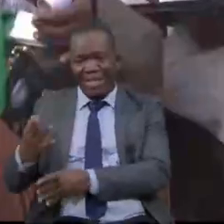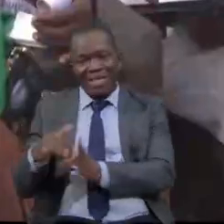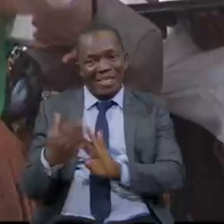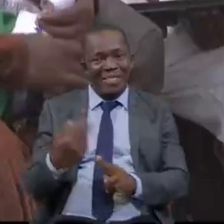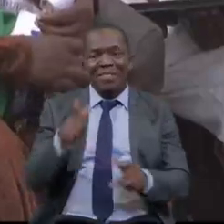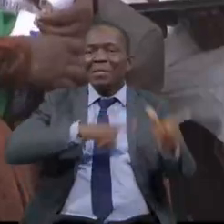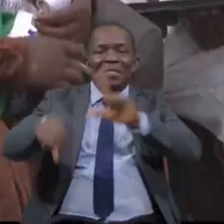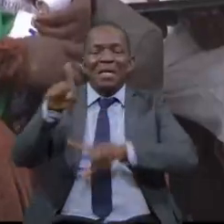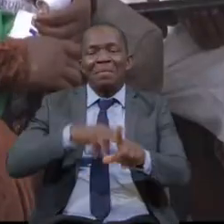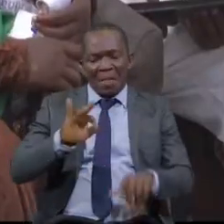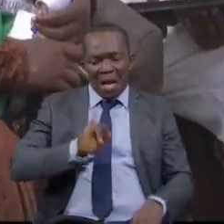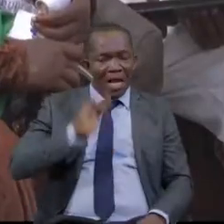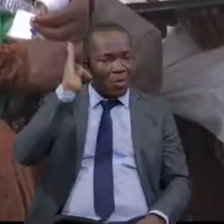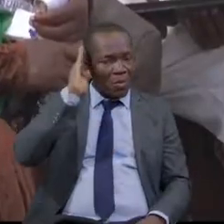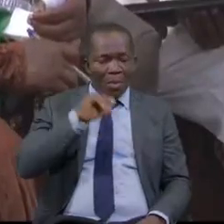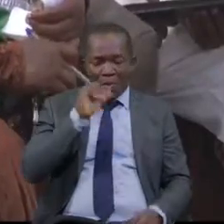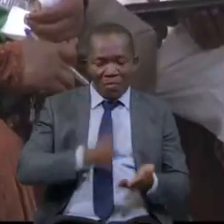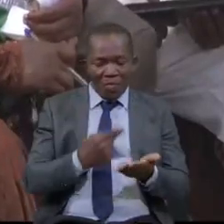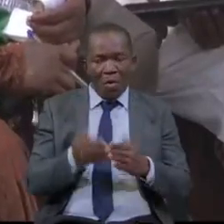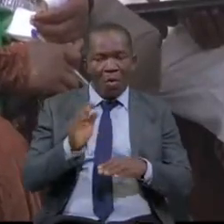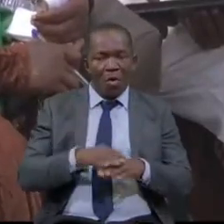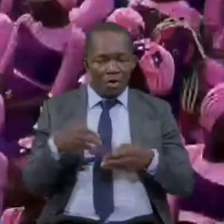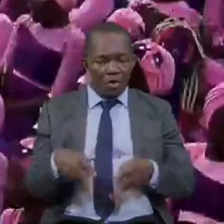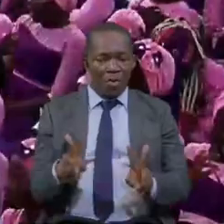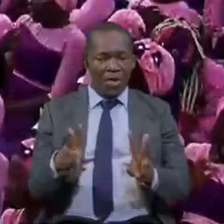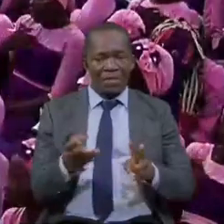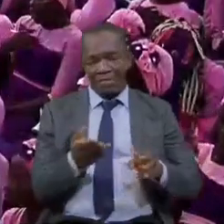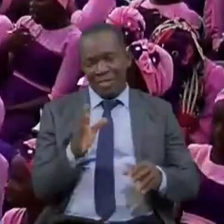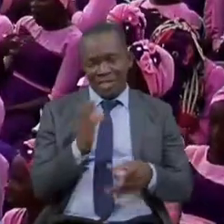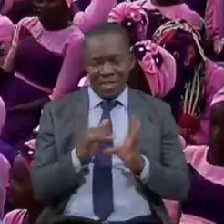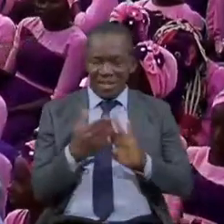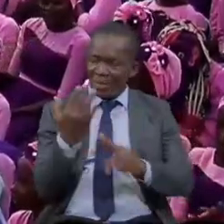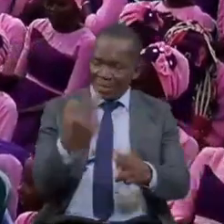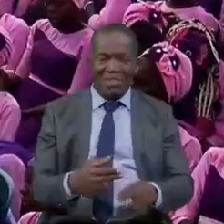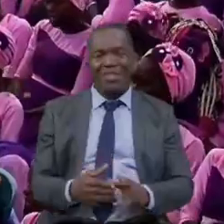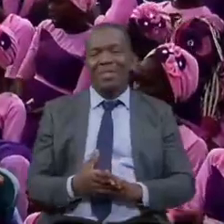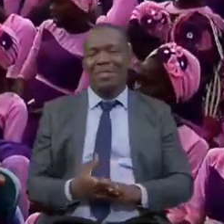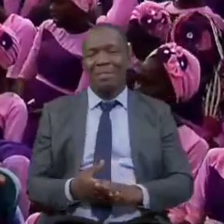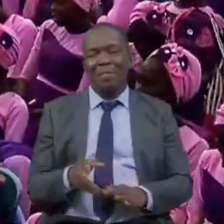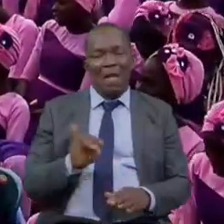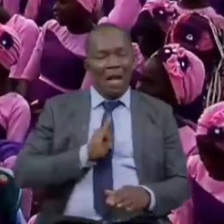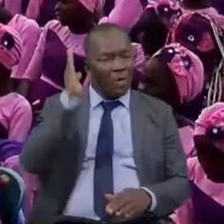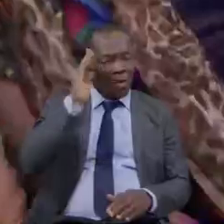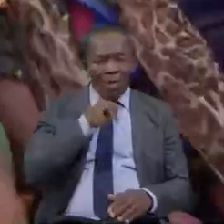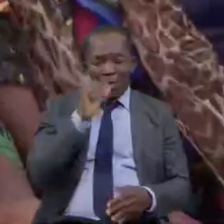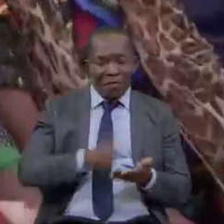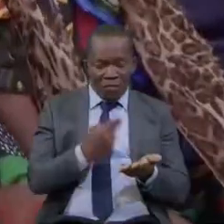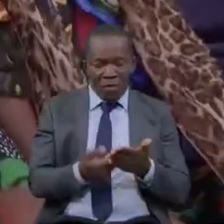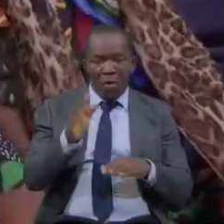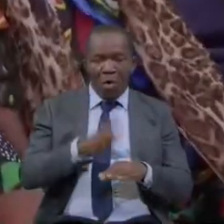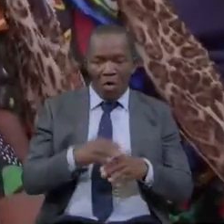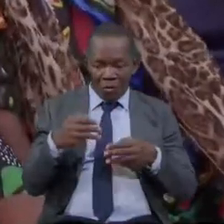chemin. Moi, je ne tomberai pas le long du chemin. Je ne tomberai pas devant